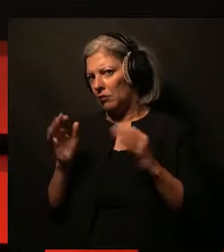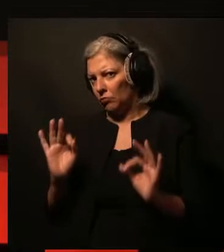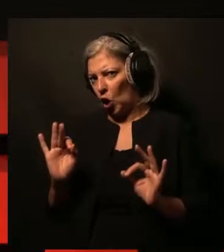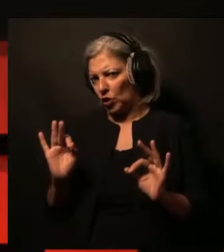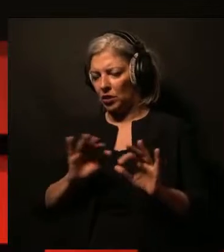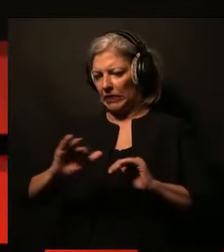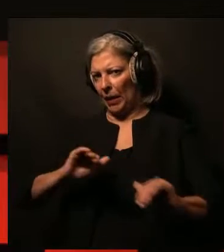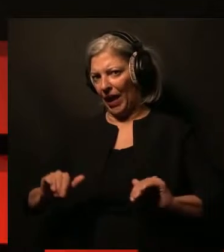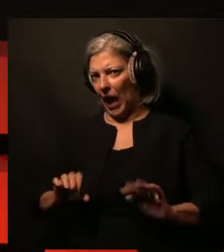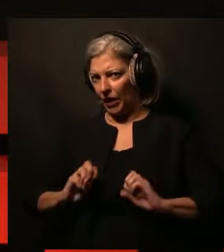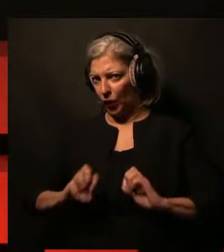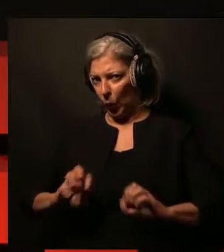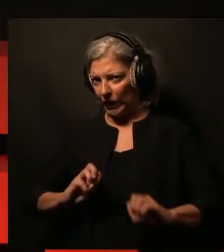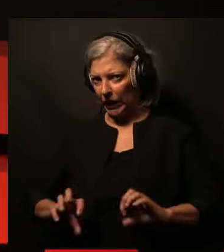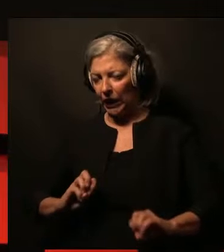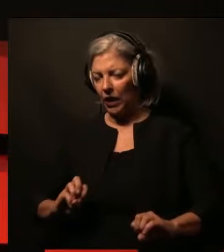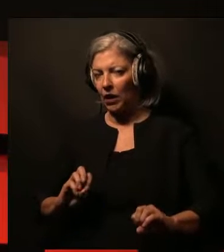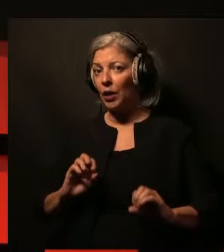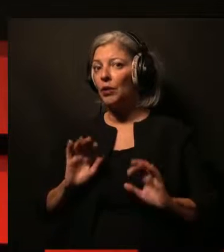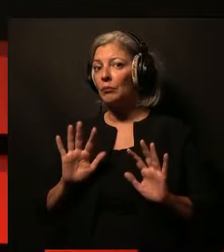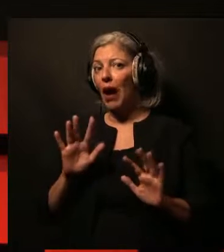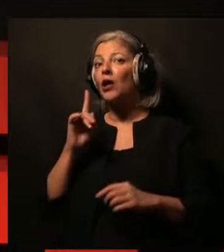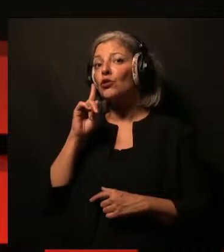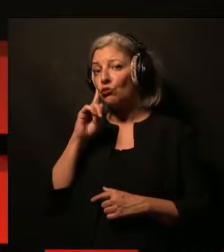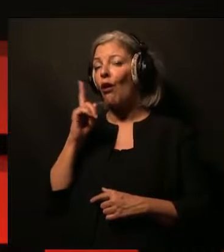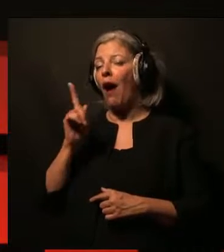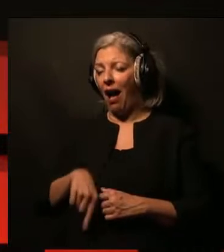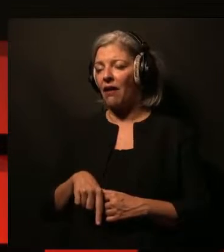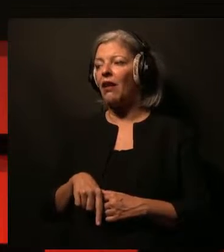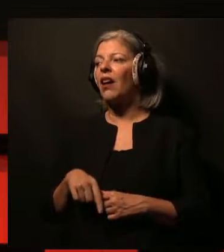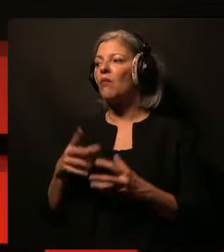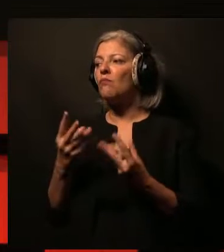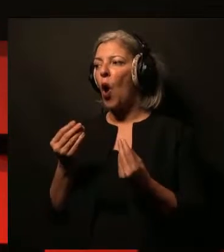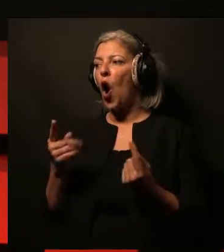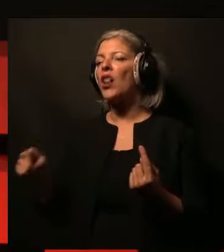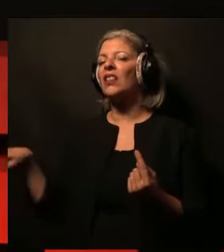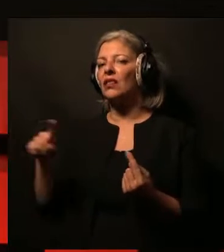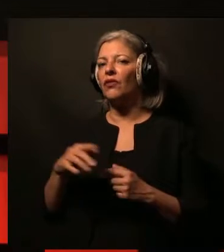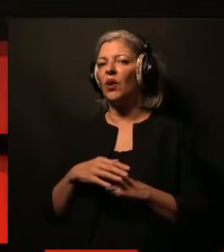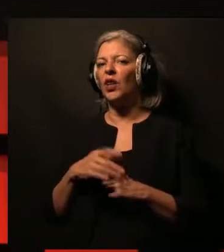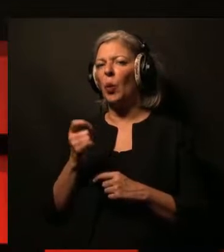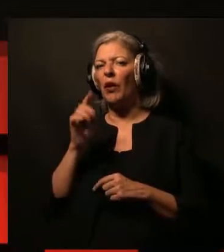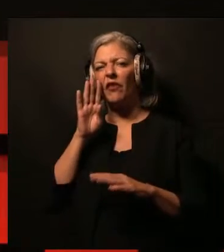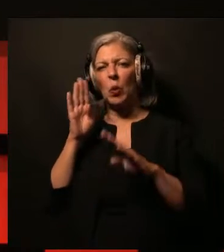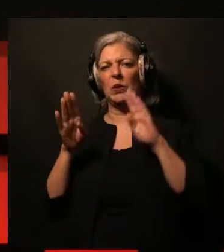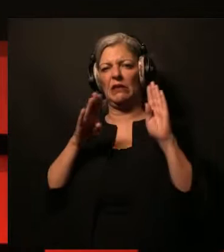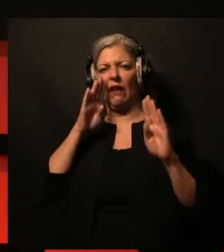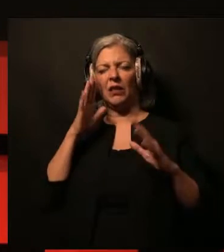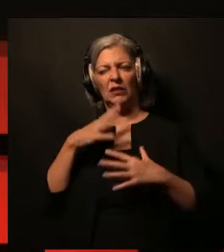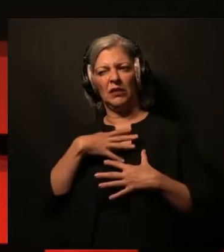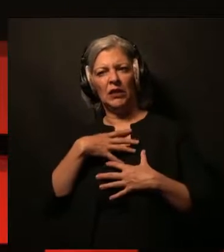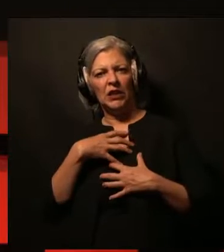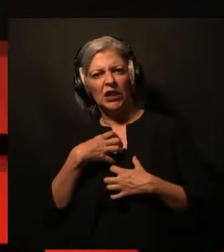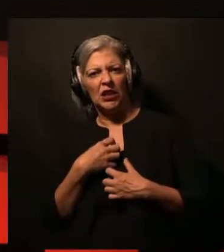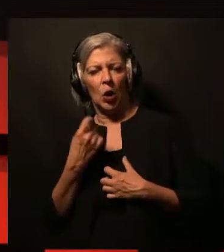fate ma so anche che molti di voi Provate un senso di frustrazione misto a impotenza e